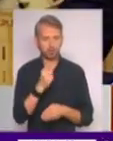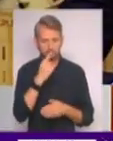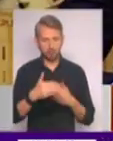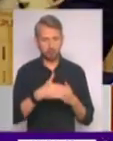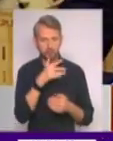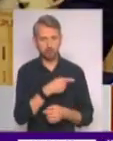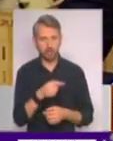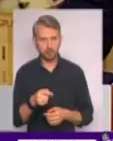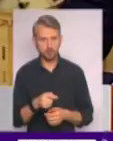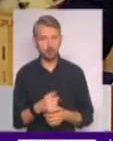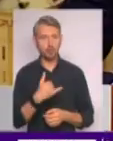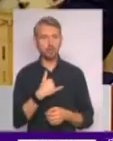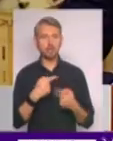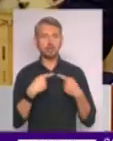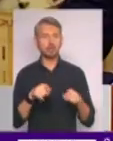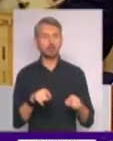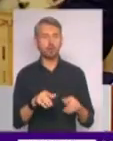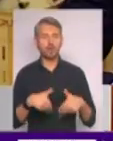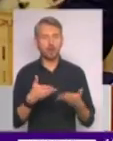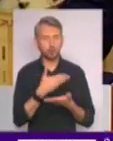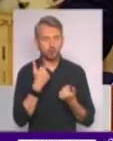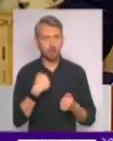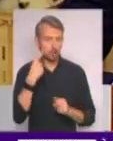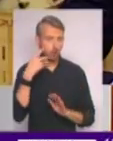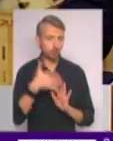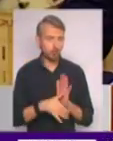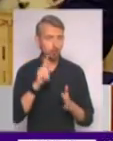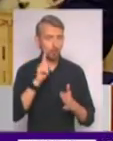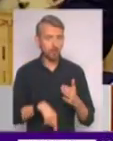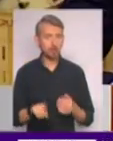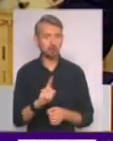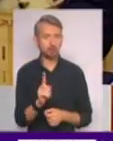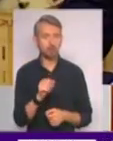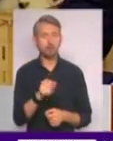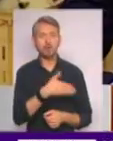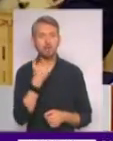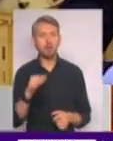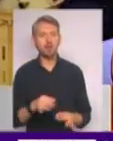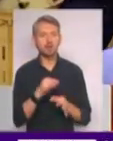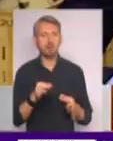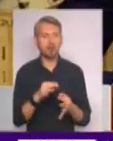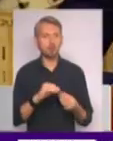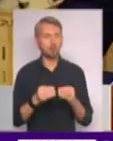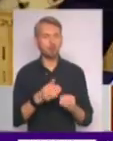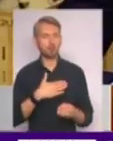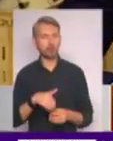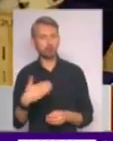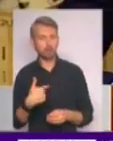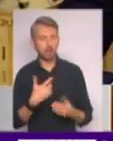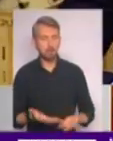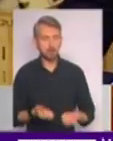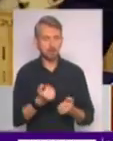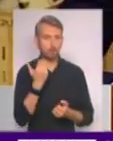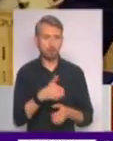найближчим часом. У нас іншого просто немає варіанту. Я розумію і повірте, що тут немає ніяких застережень з моєї сторони. Я підтримую вас